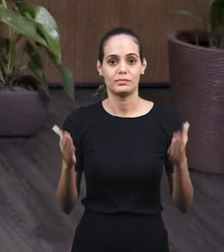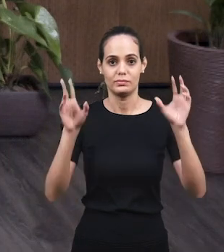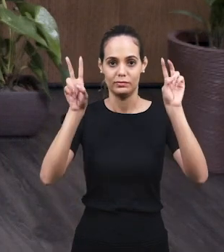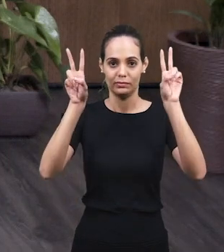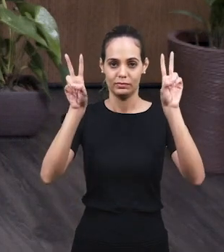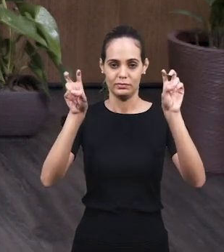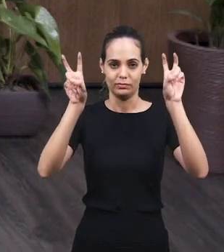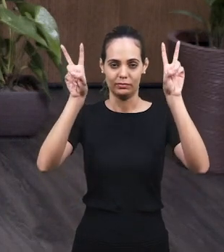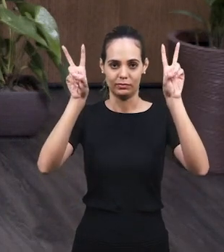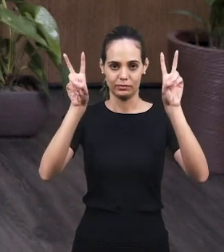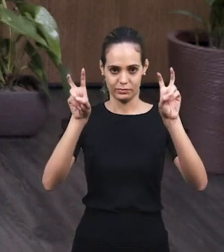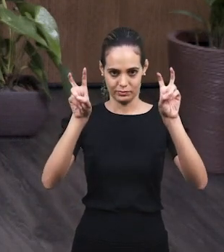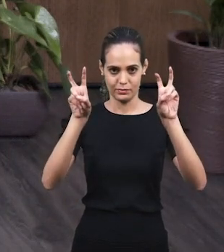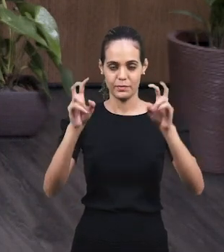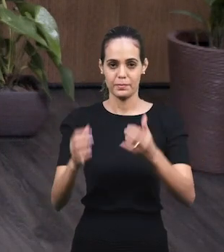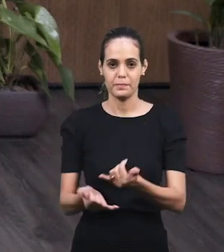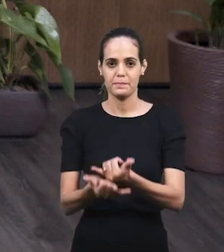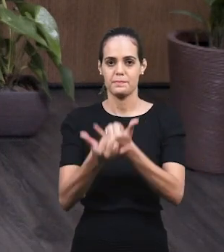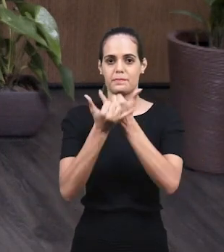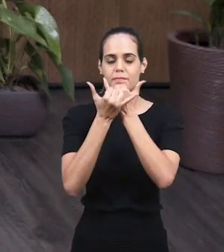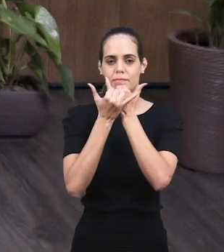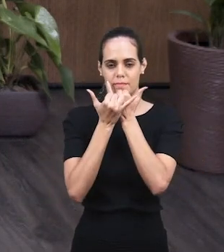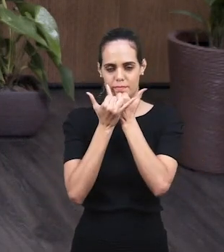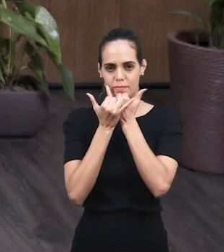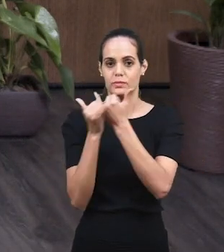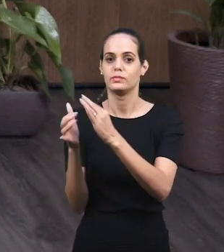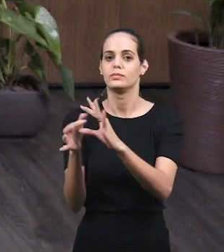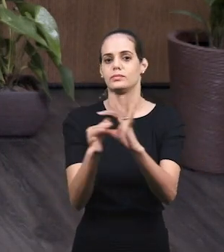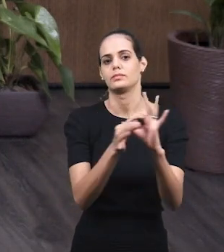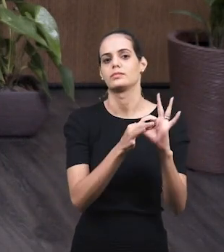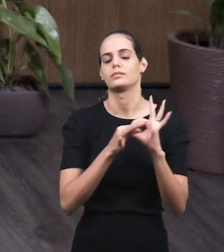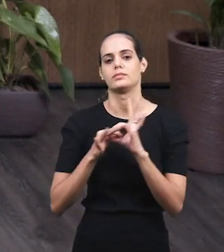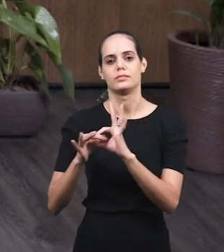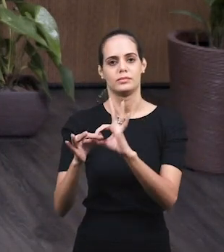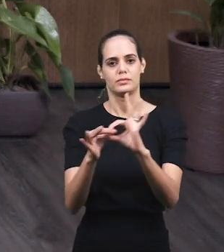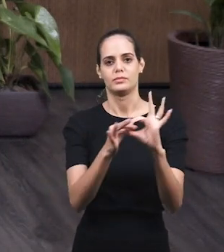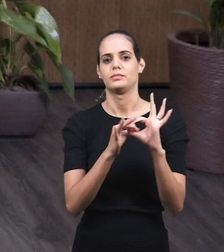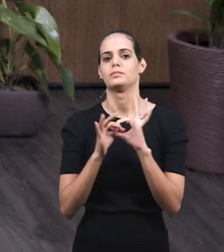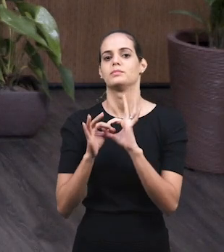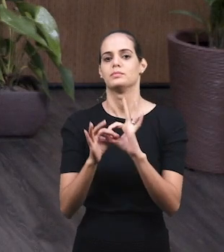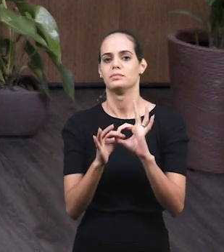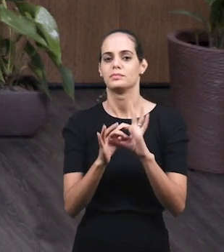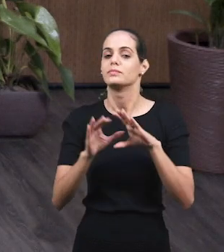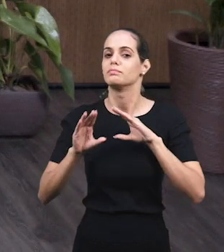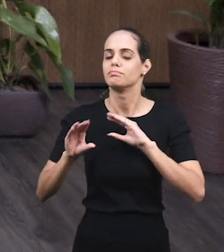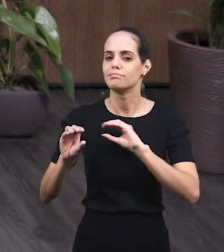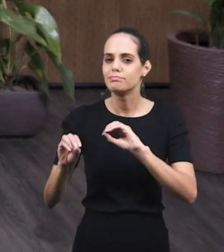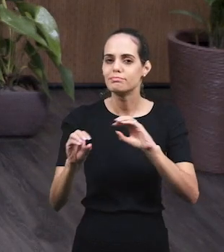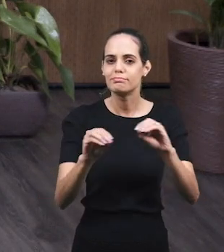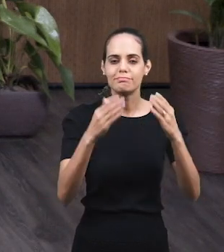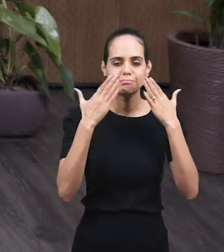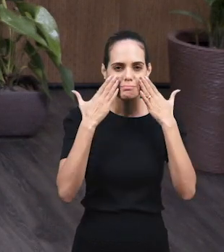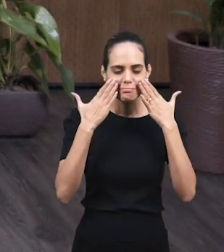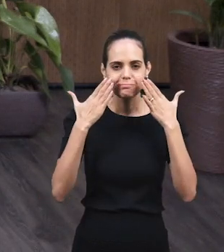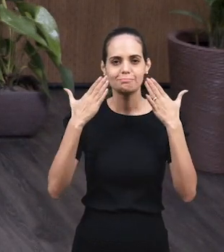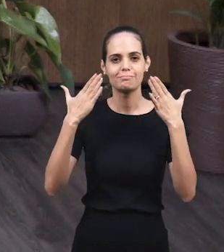enseignements, spécialement ce qui est décrit dans le livre de Matthieu, chapitre 18. Le sujet d'aujourd'hui